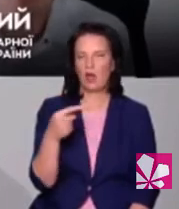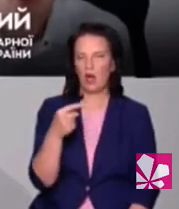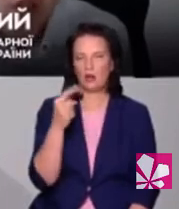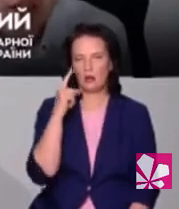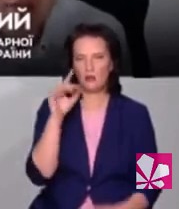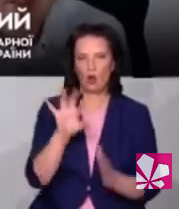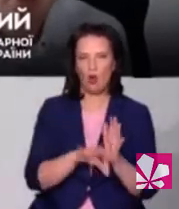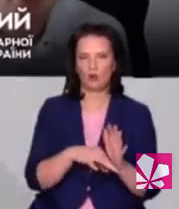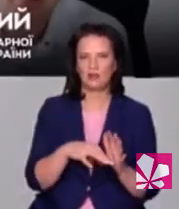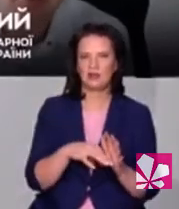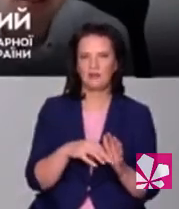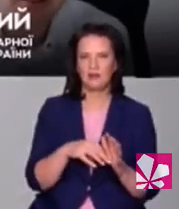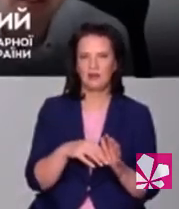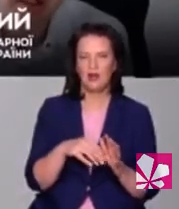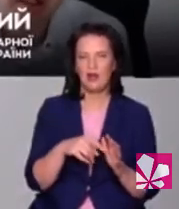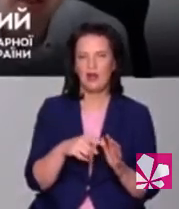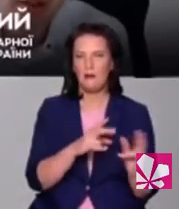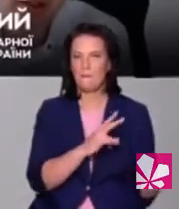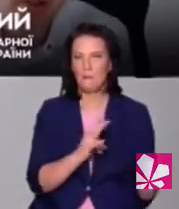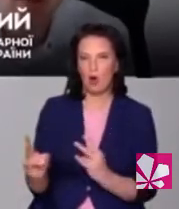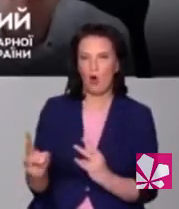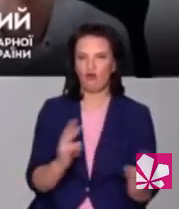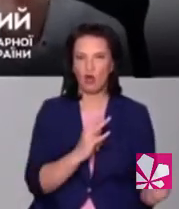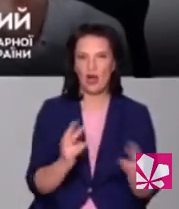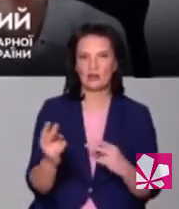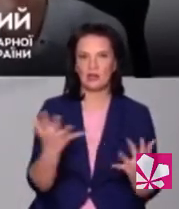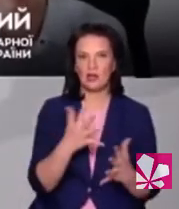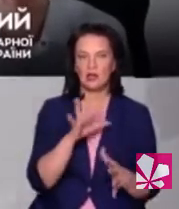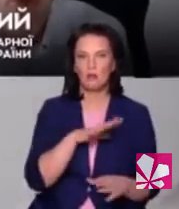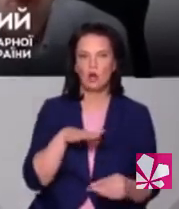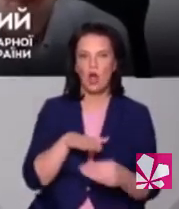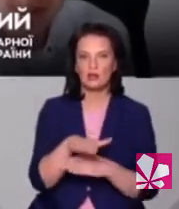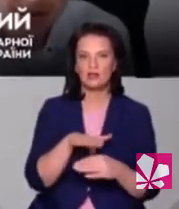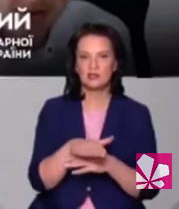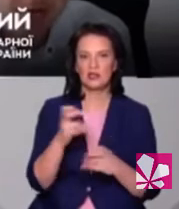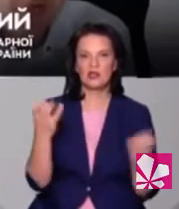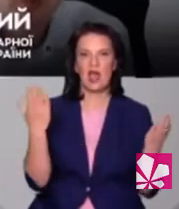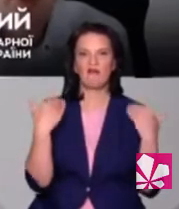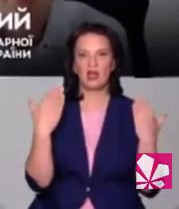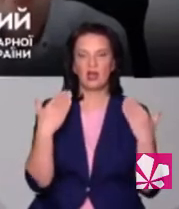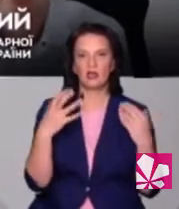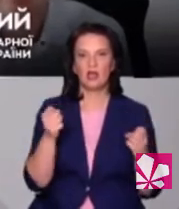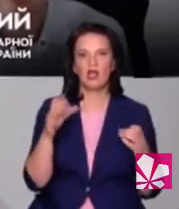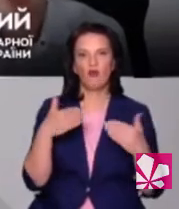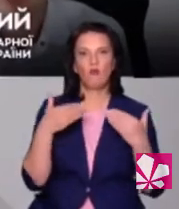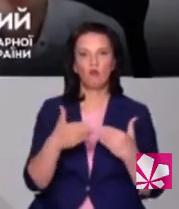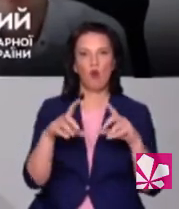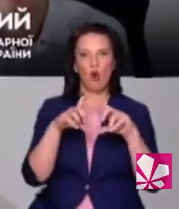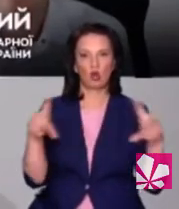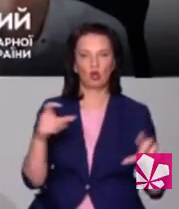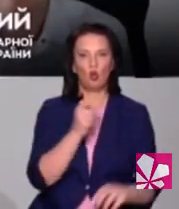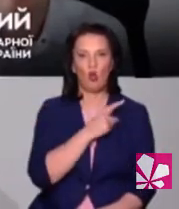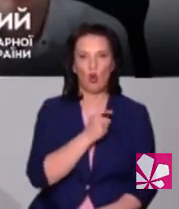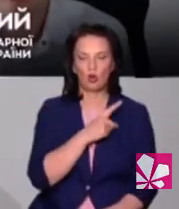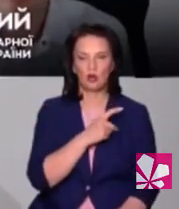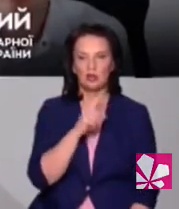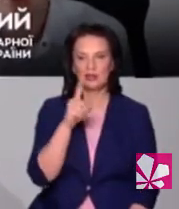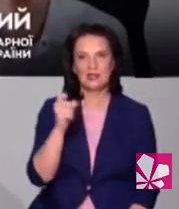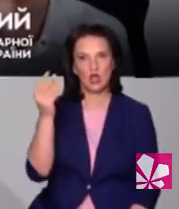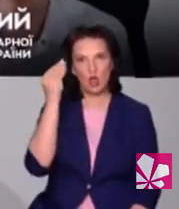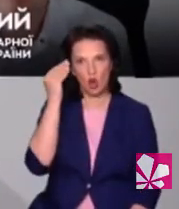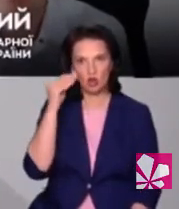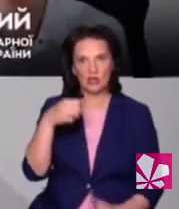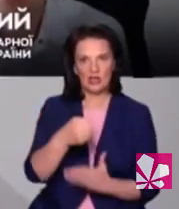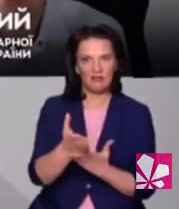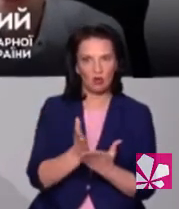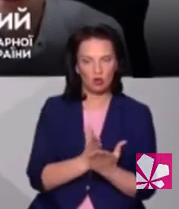оцінка провокації, яка була здійснена на вихідних в порту Одеси. З точки зору інфраструктури